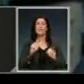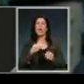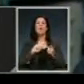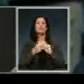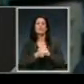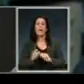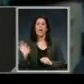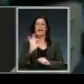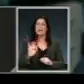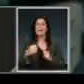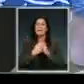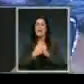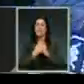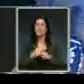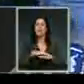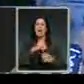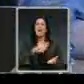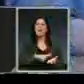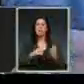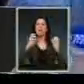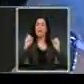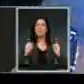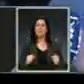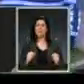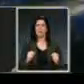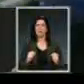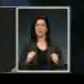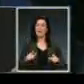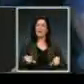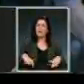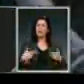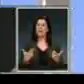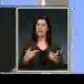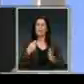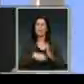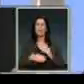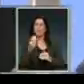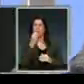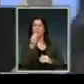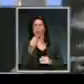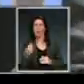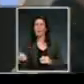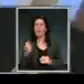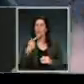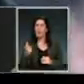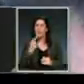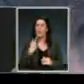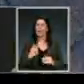הבסיסית להתקיים, לרכוש מזון, לרכוש תרופות, דיור,